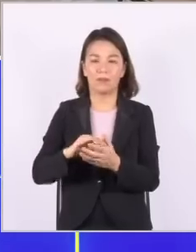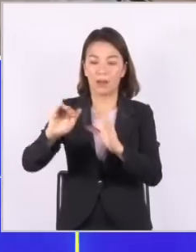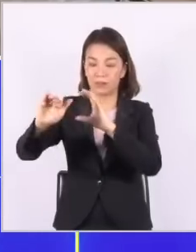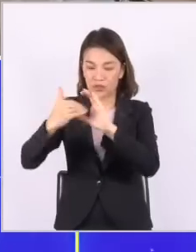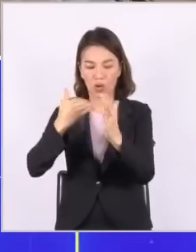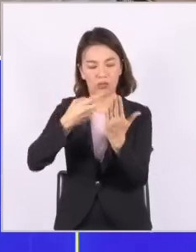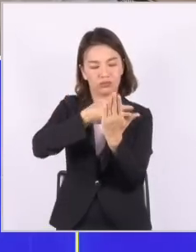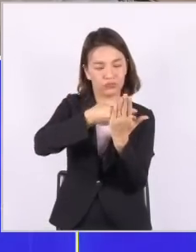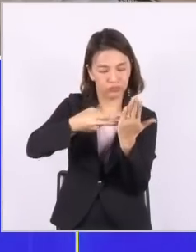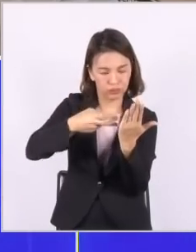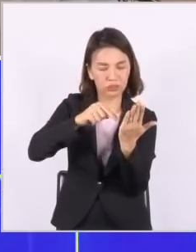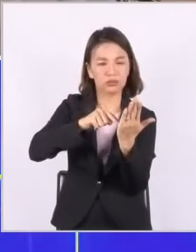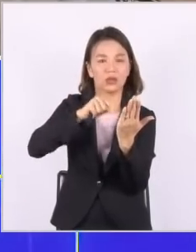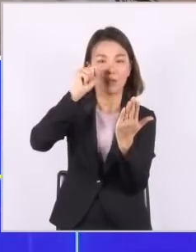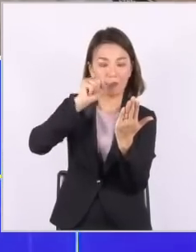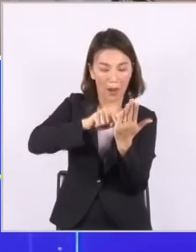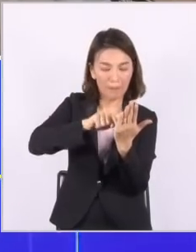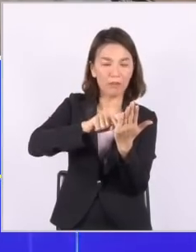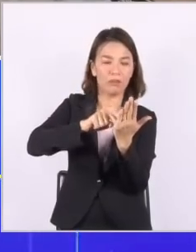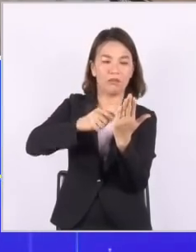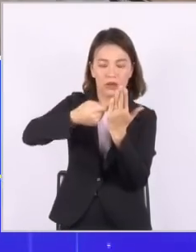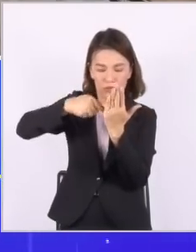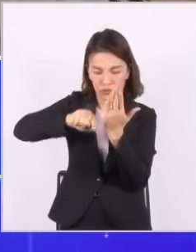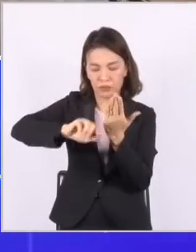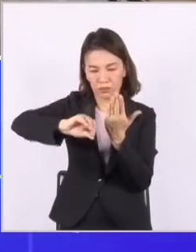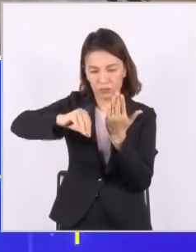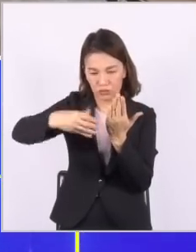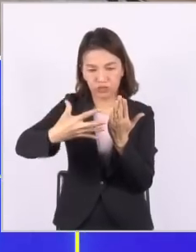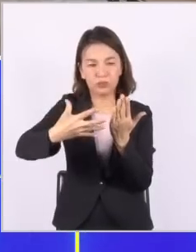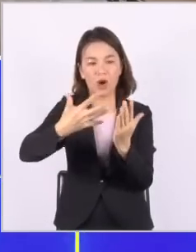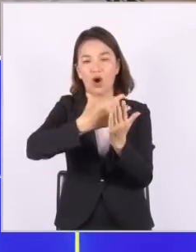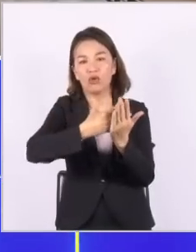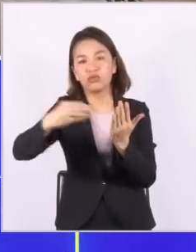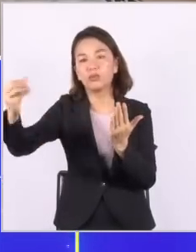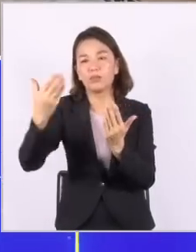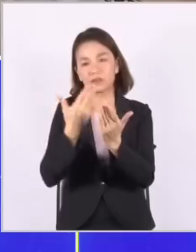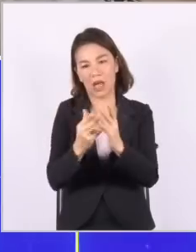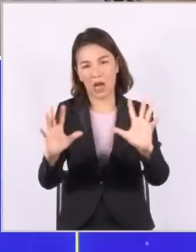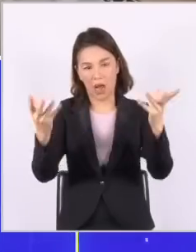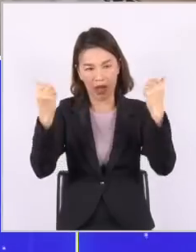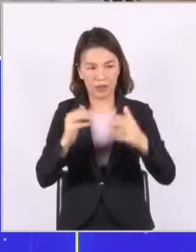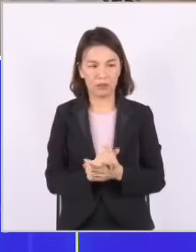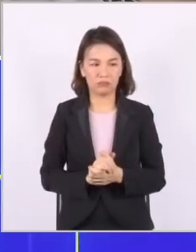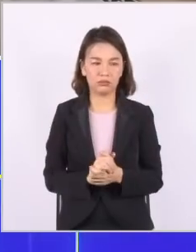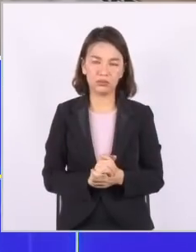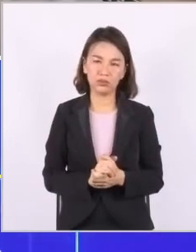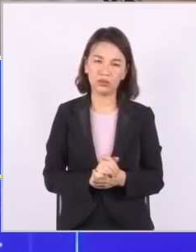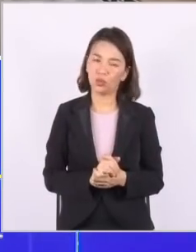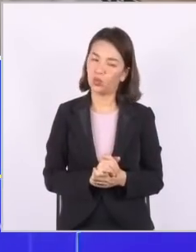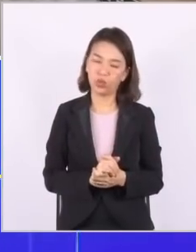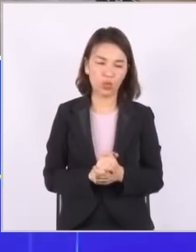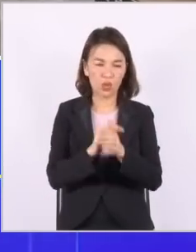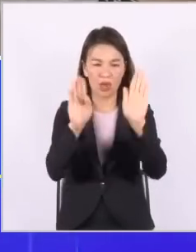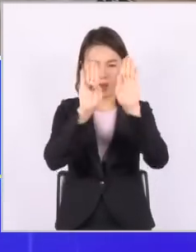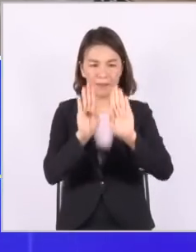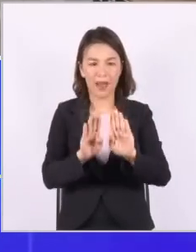ากรว่าเป็นแบบคนละครึ่งต่อบริการอะไรอย่างเงี้ยเผลอกดเข้าไปทีเดียวมันดูดเงินไปหมดเลย มันอารวาสนะมาทุกรูปแบบนะทุกวัน